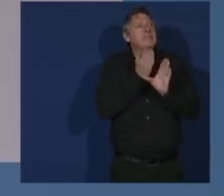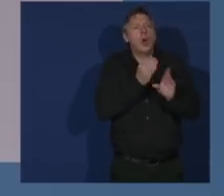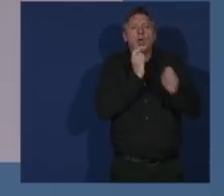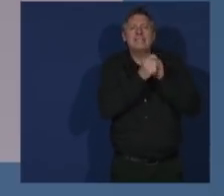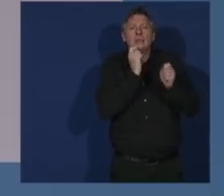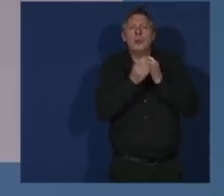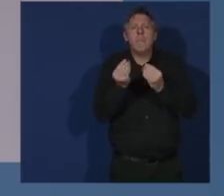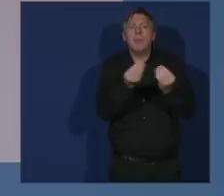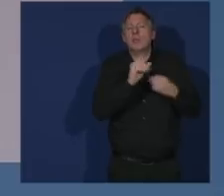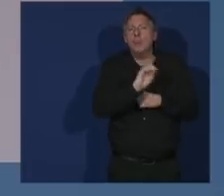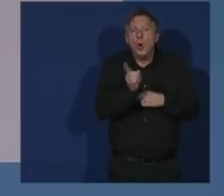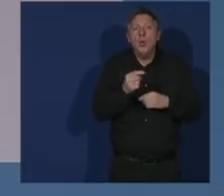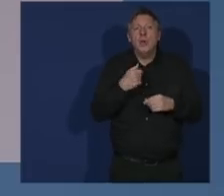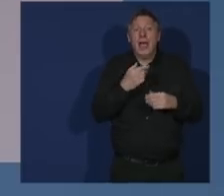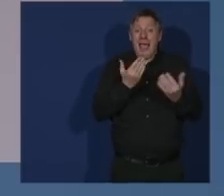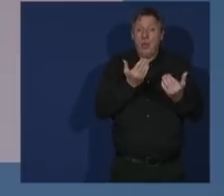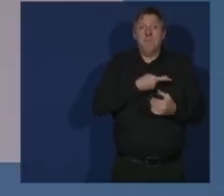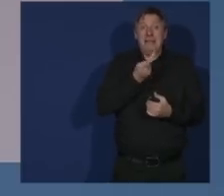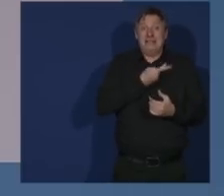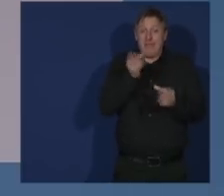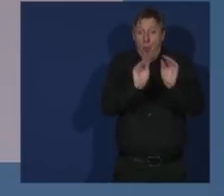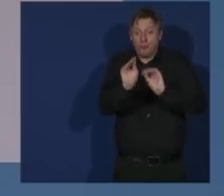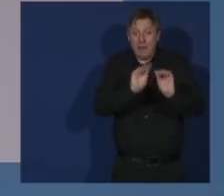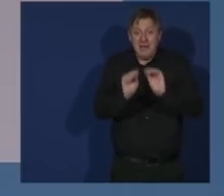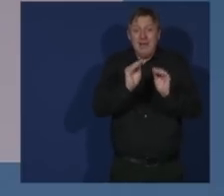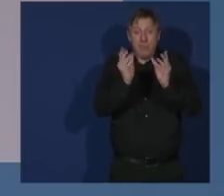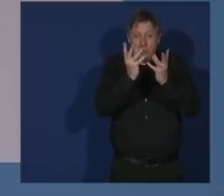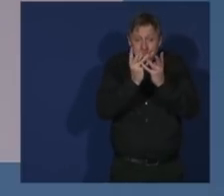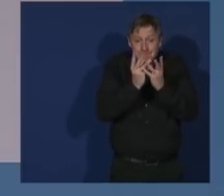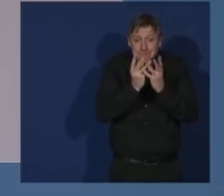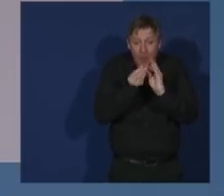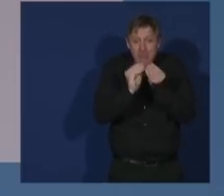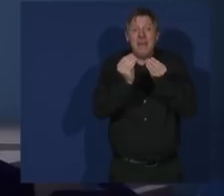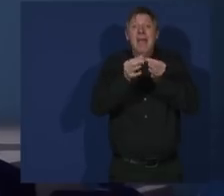problèmes. Et ça, c'est notre mission. C'est ce qui doit nous animer pour les mois qui viennent.